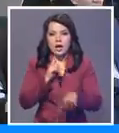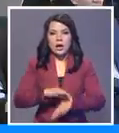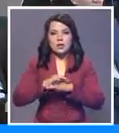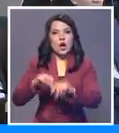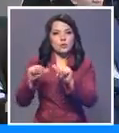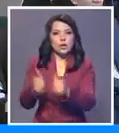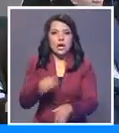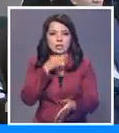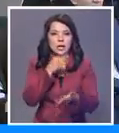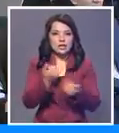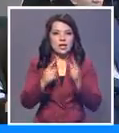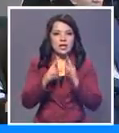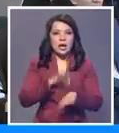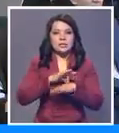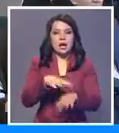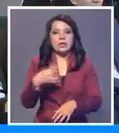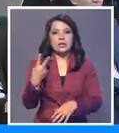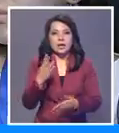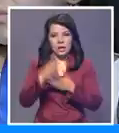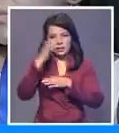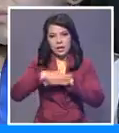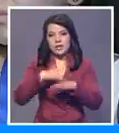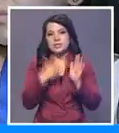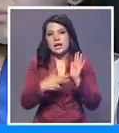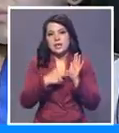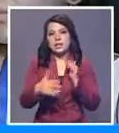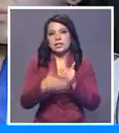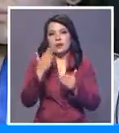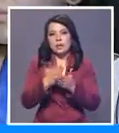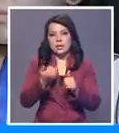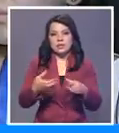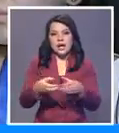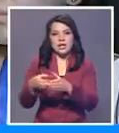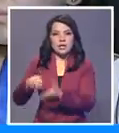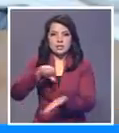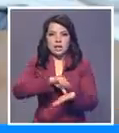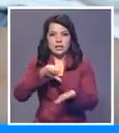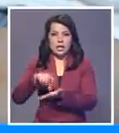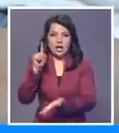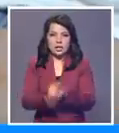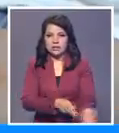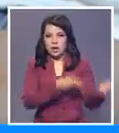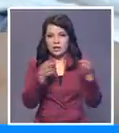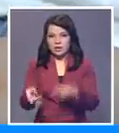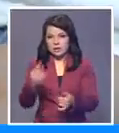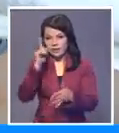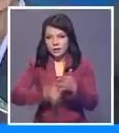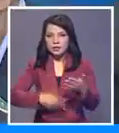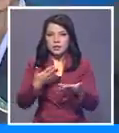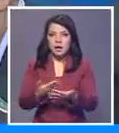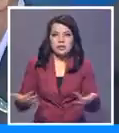ұйымдастырушылар. Бас аяғы жиынға 42 елден 80-нен астам делегация қатыспақ. Саяси, діни қайраткерлер қазіргі діни ахуалдар